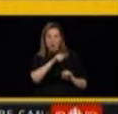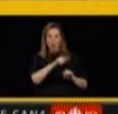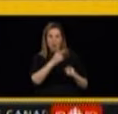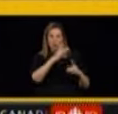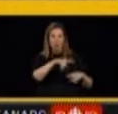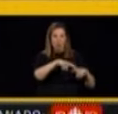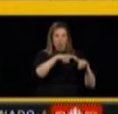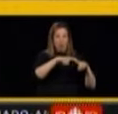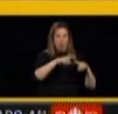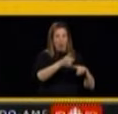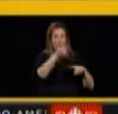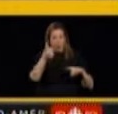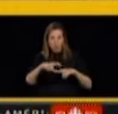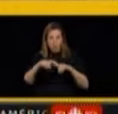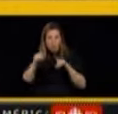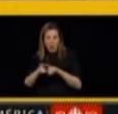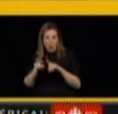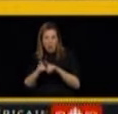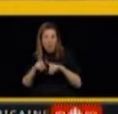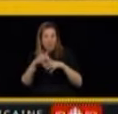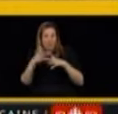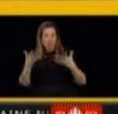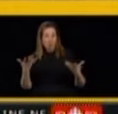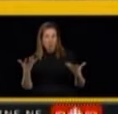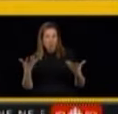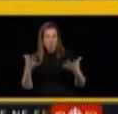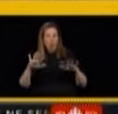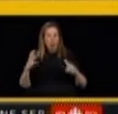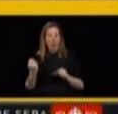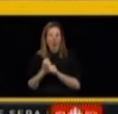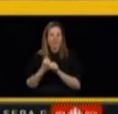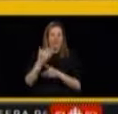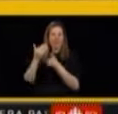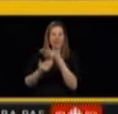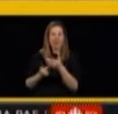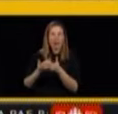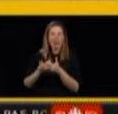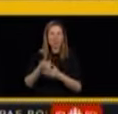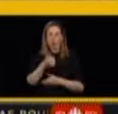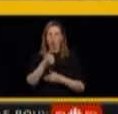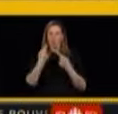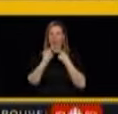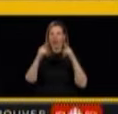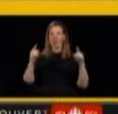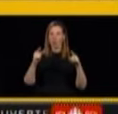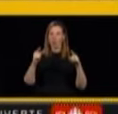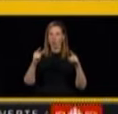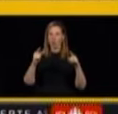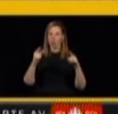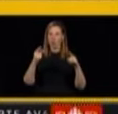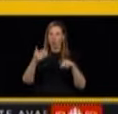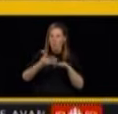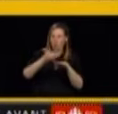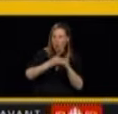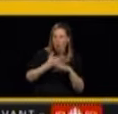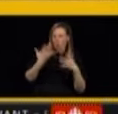endroits où on met ça sur la glace parce qu'on n'est pas prêt à recevoir les proches aidants? Et est-ce que vous êtes allé trop vite en l'annonçant? Est-ce que vous auriez dû consulter les CIUSSS